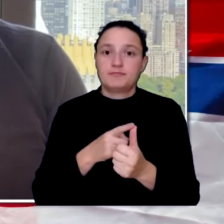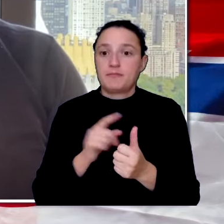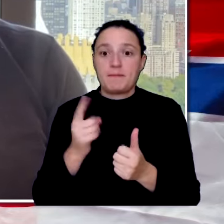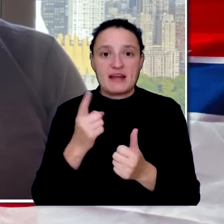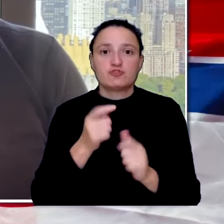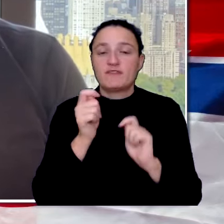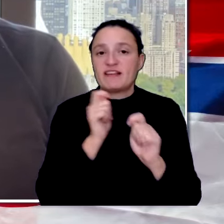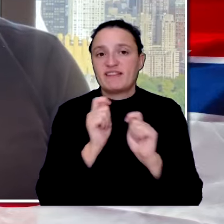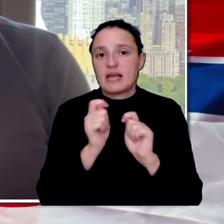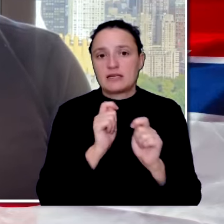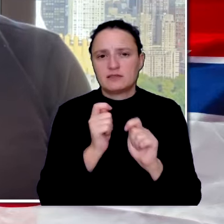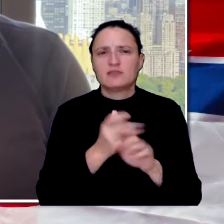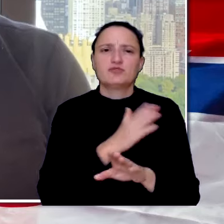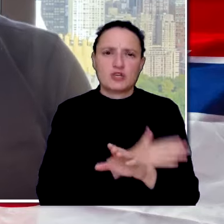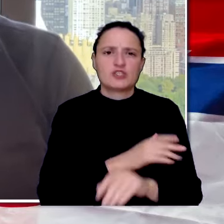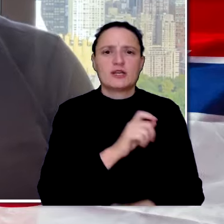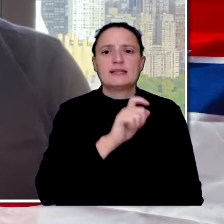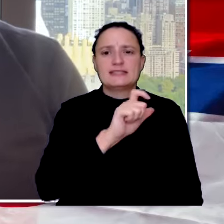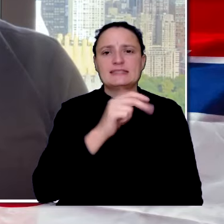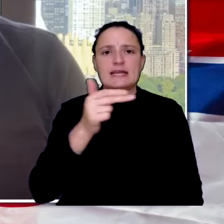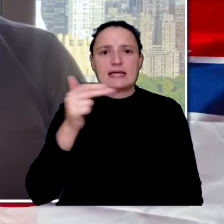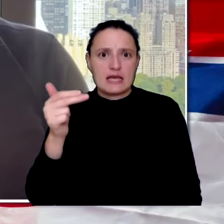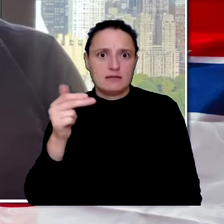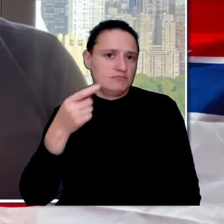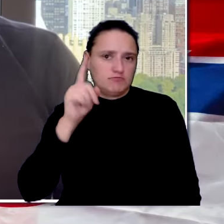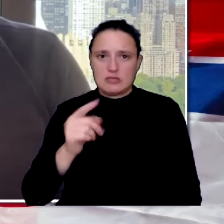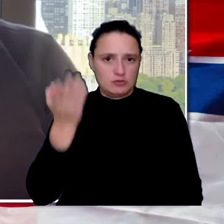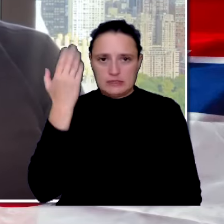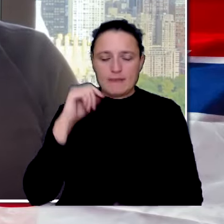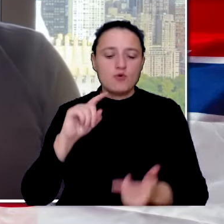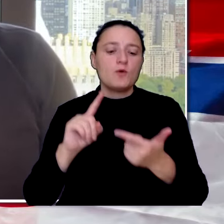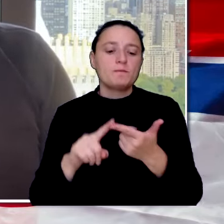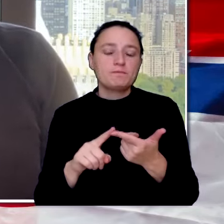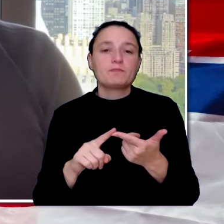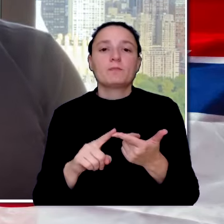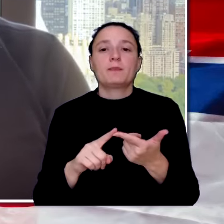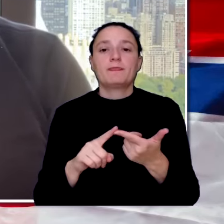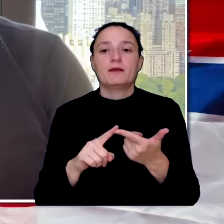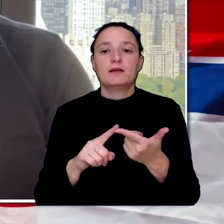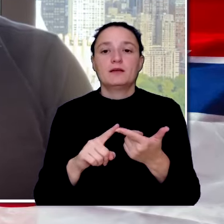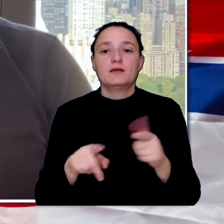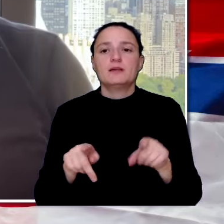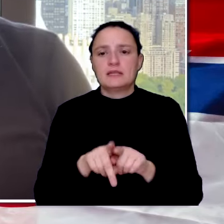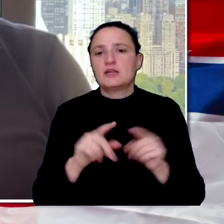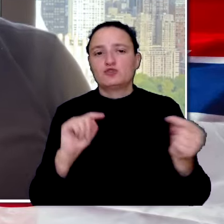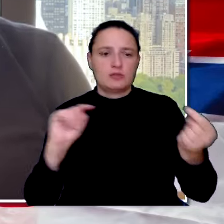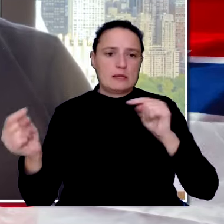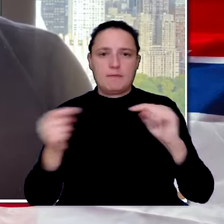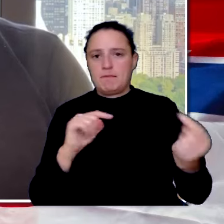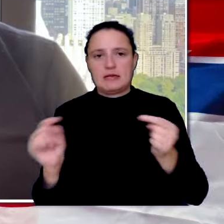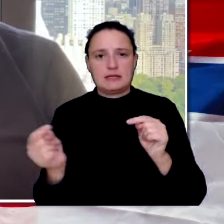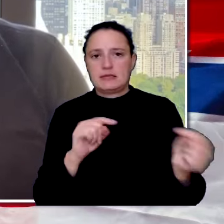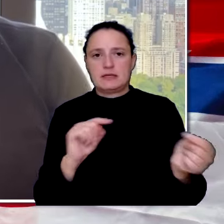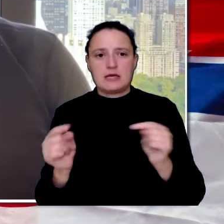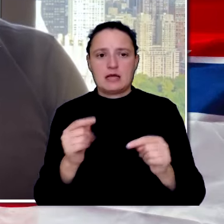wywiad wcześniej w CNN, w ogóle miesiąc temu. No i debata z Trumpem. Jak wiemy,